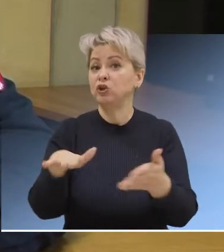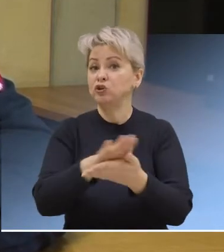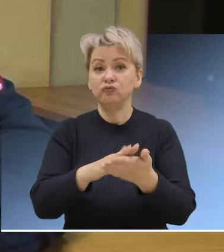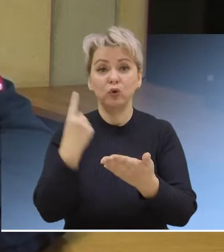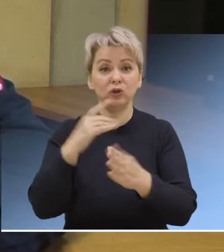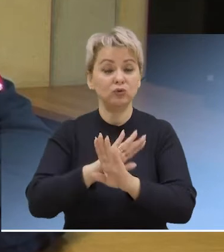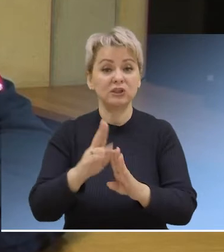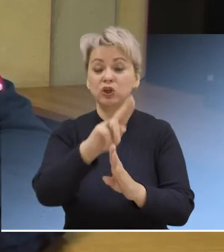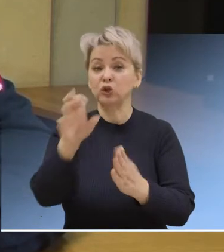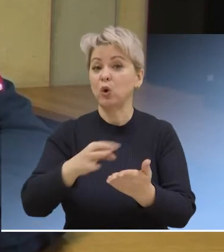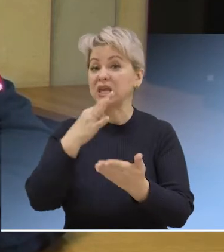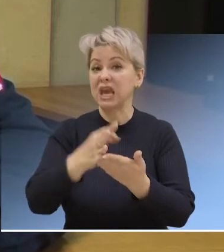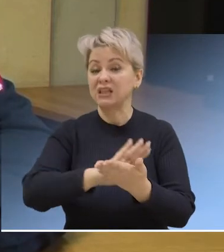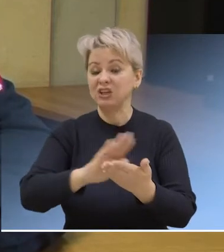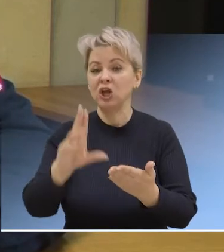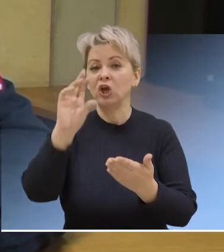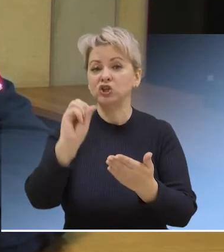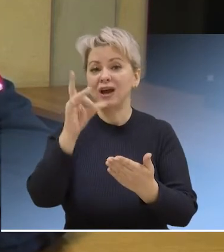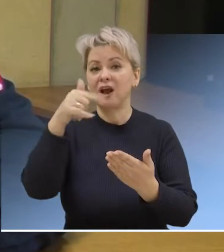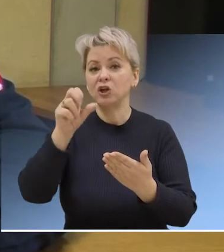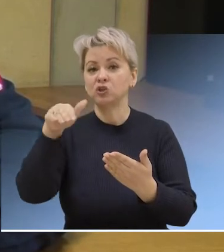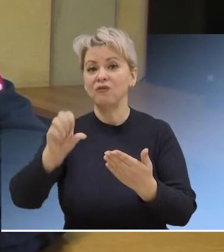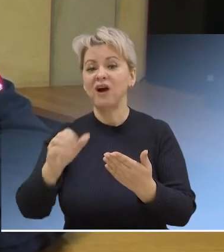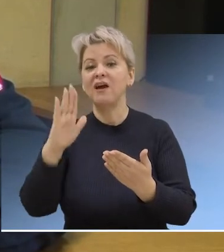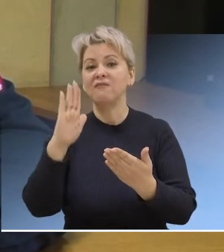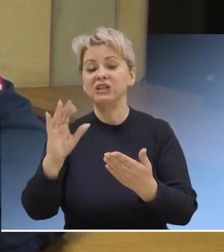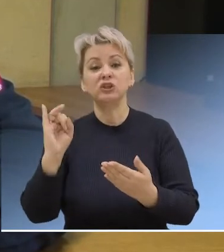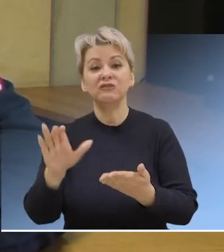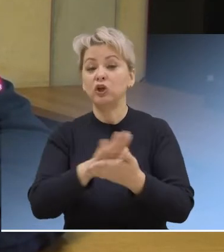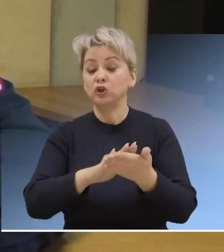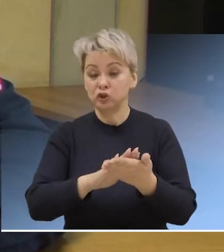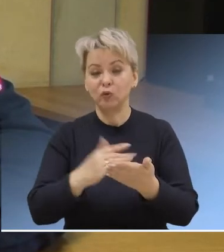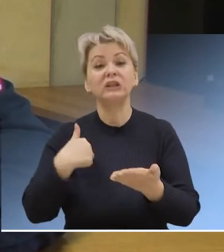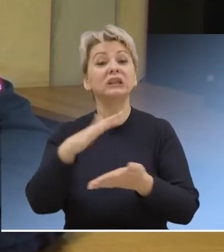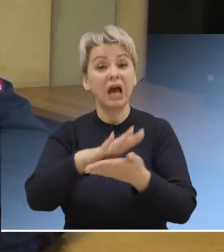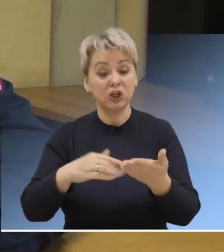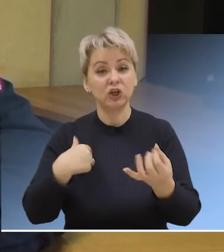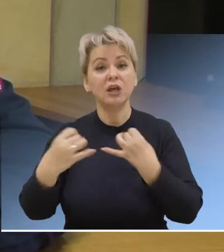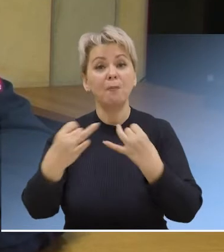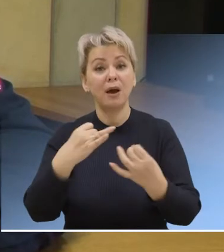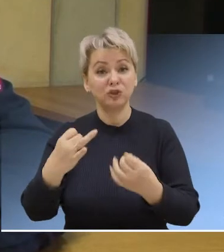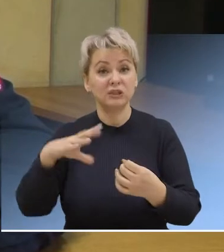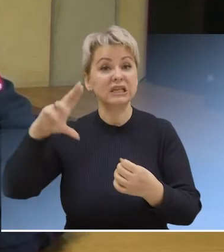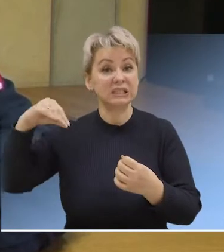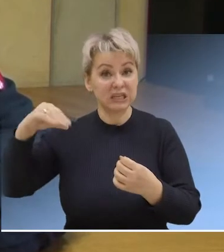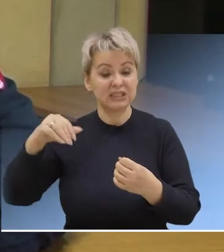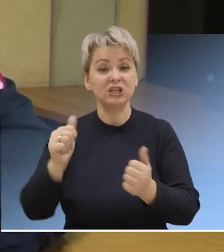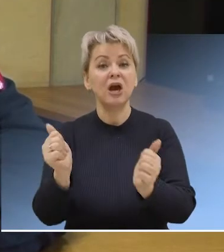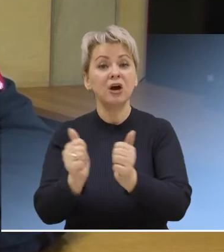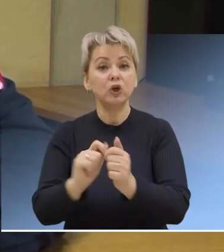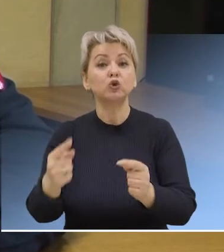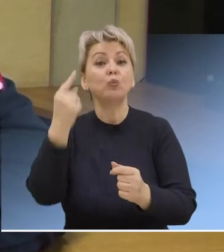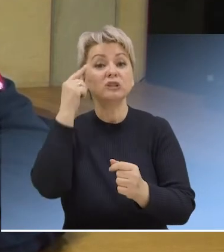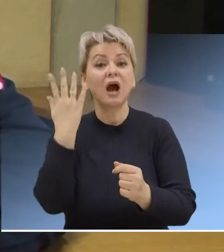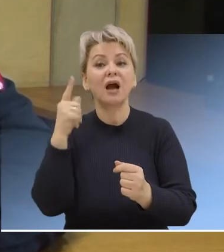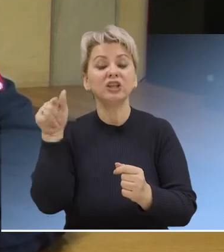стороны Черкасовой Валентины Ивановны в мой адрес не последовало. Далее я пообщался с соседями, чтобы